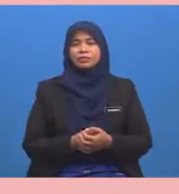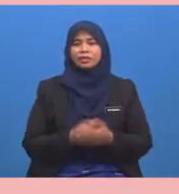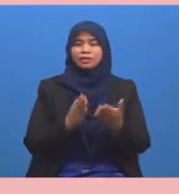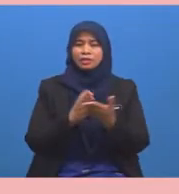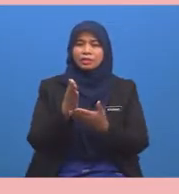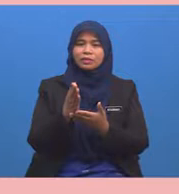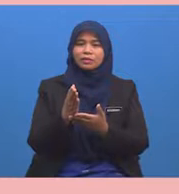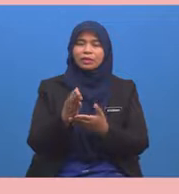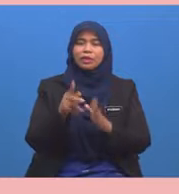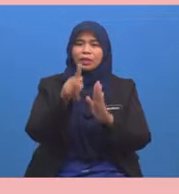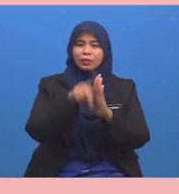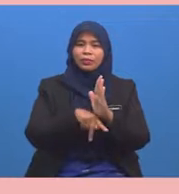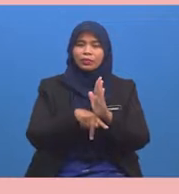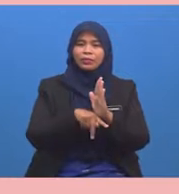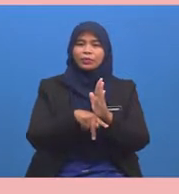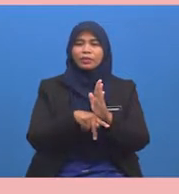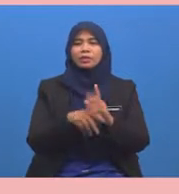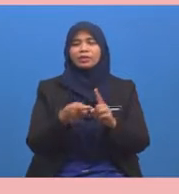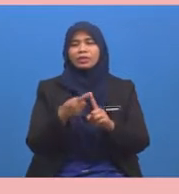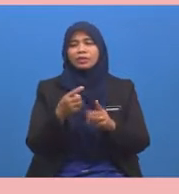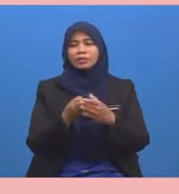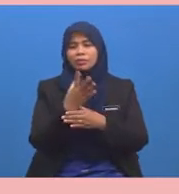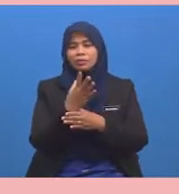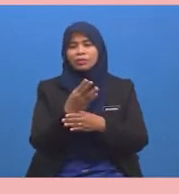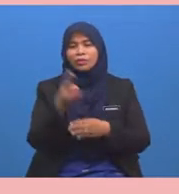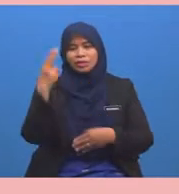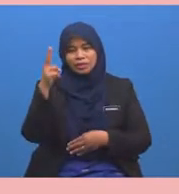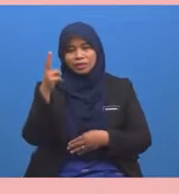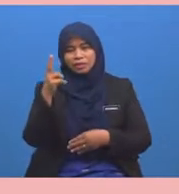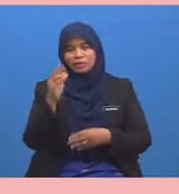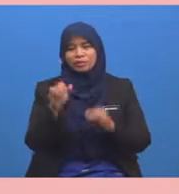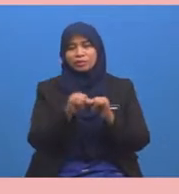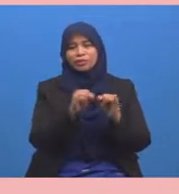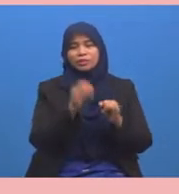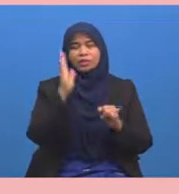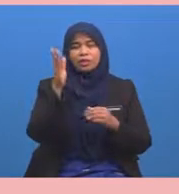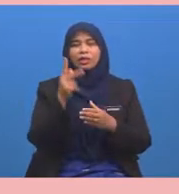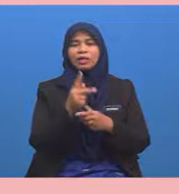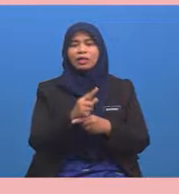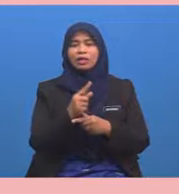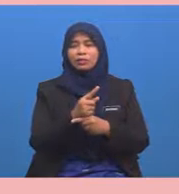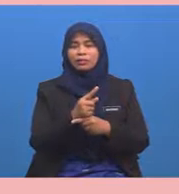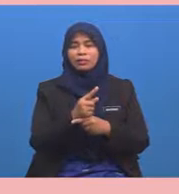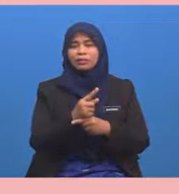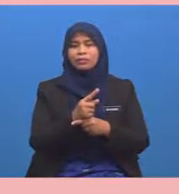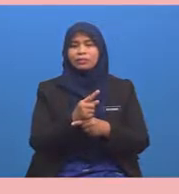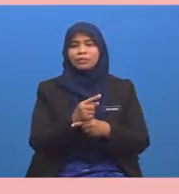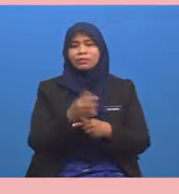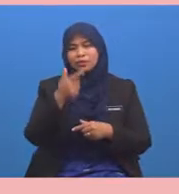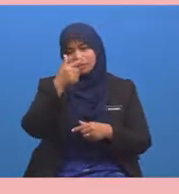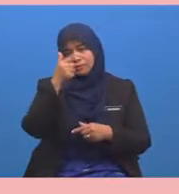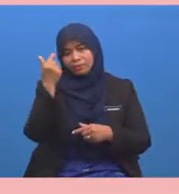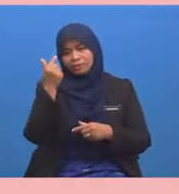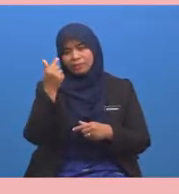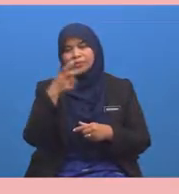Seterusnya, kekurangan daripada tumbuhan hijau akan mengganggu aktiviti penternakan kerana musim